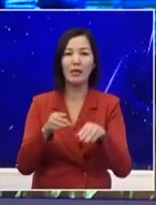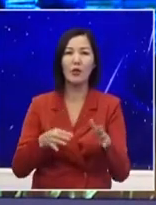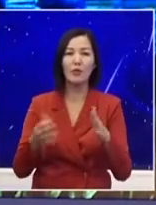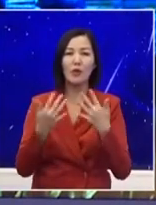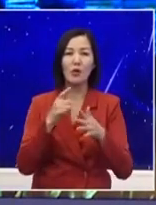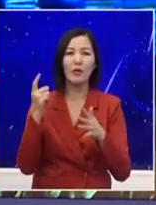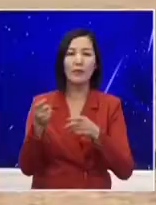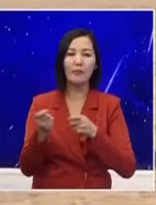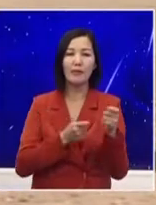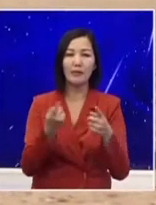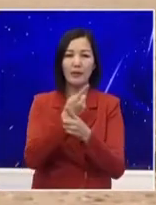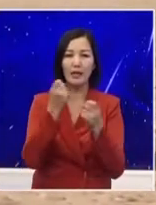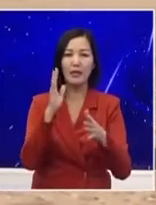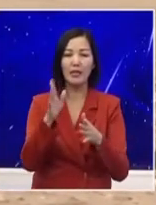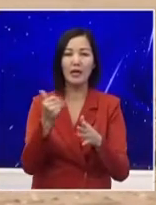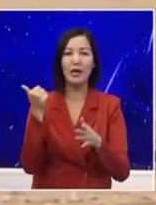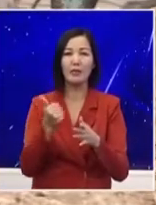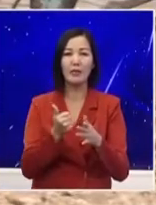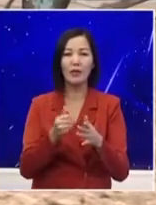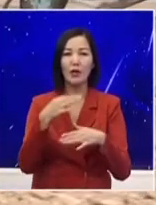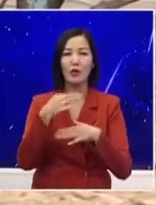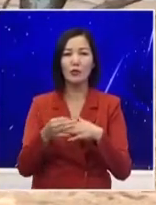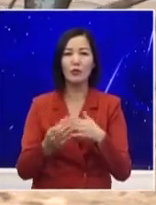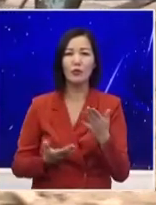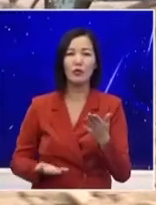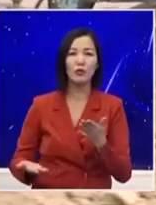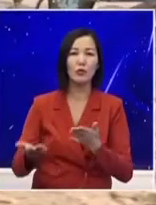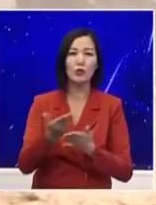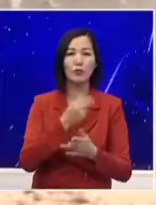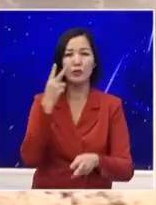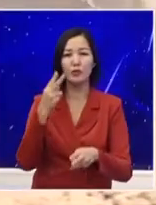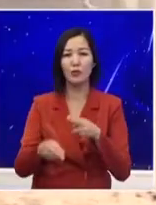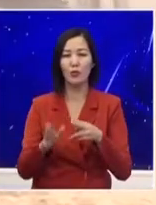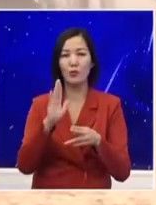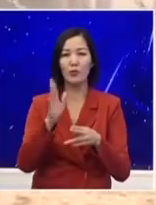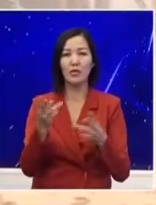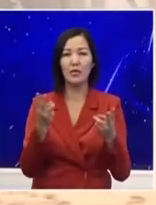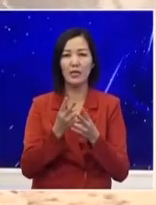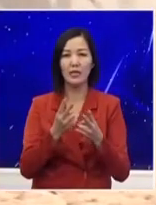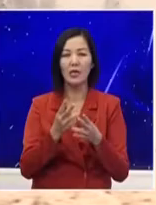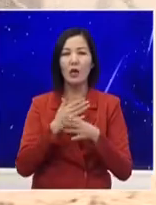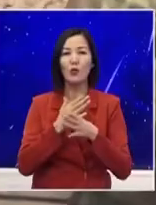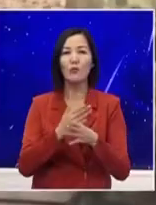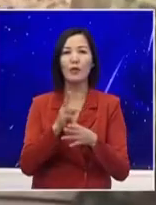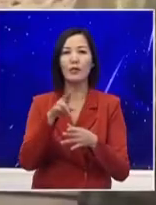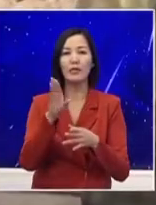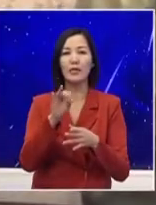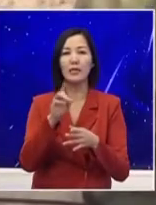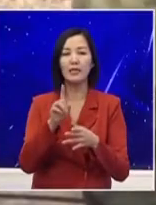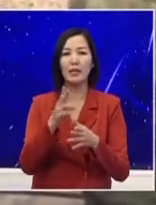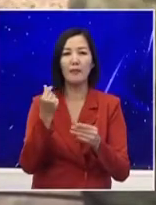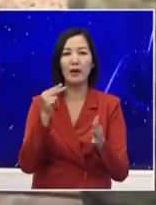шаруашылығы басқармасының мәліметінше, алдағы аптада күзгі егіс жұмыстары толық аяқталуы тиіс. шаруаларға көмек ретінде дизель отынның